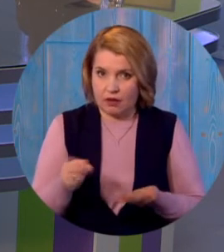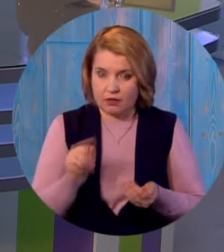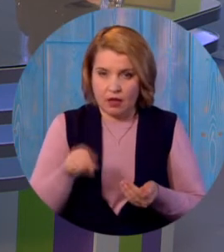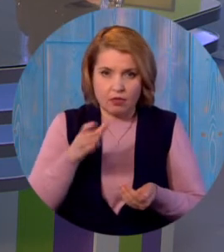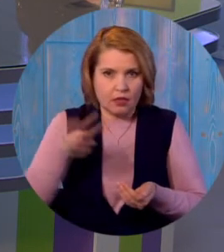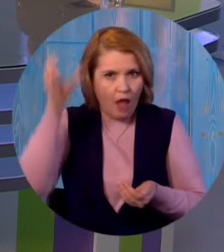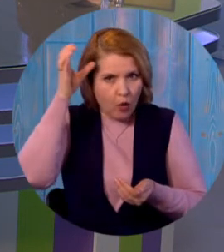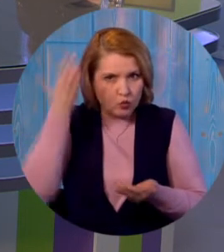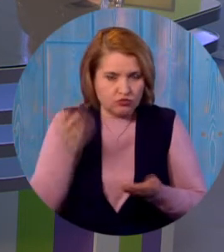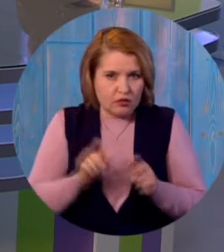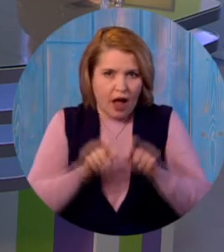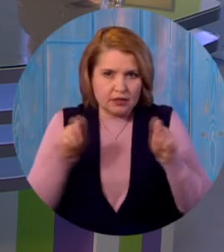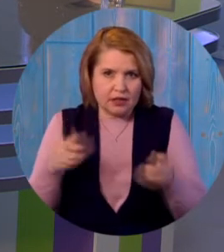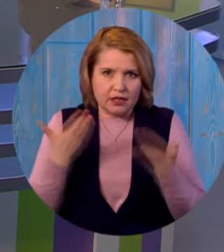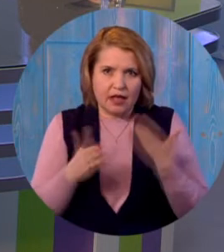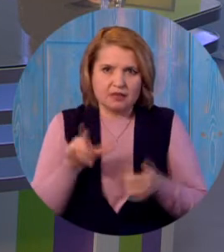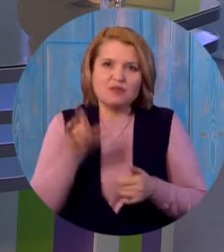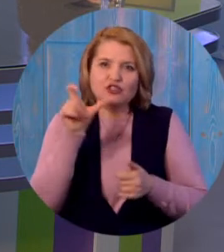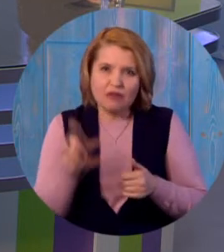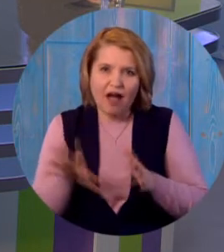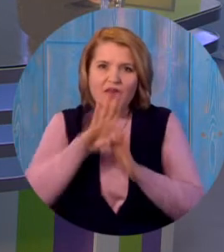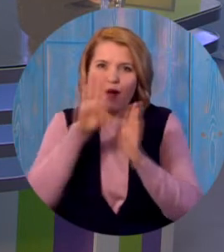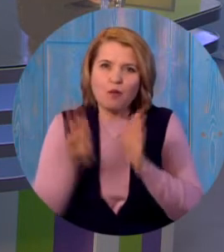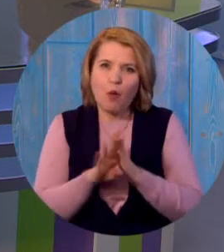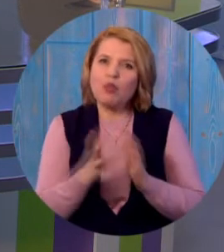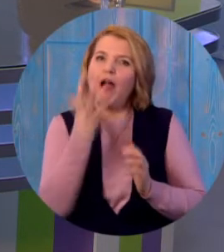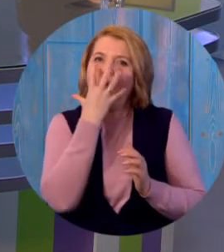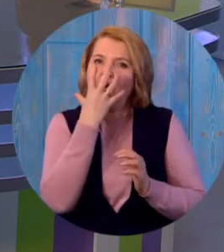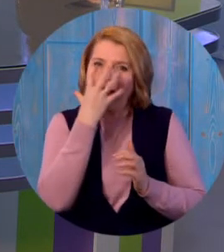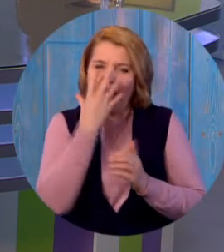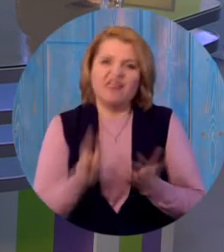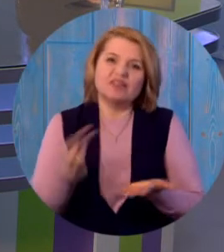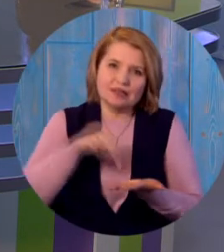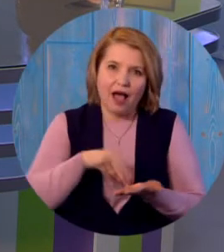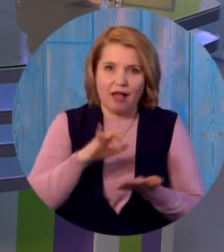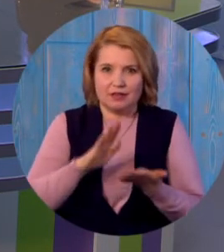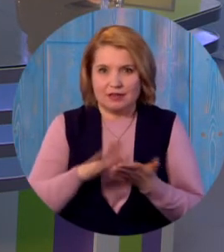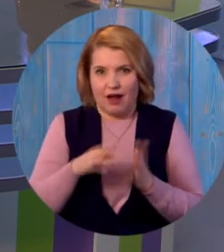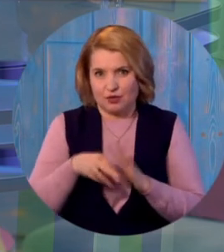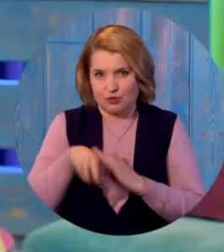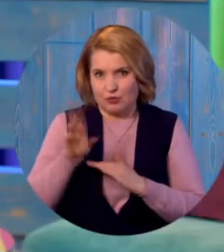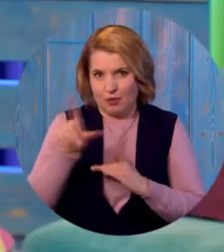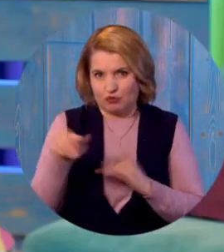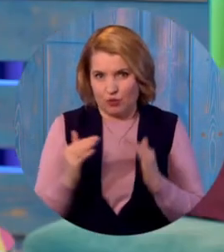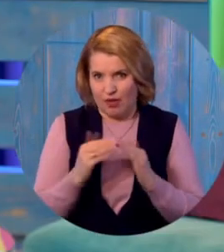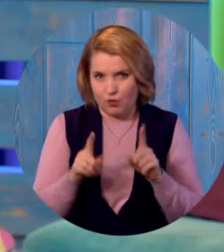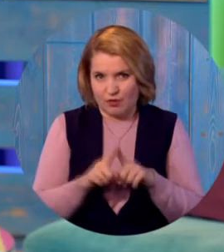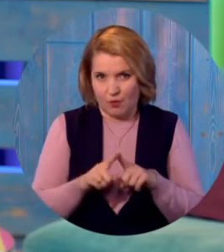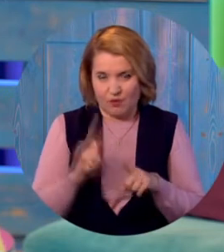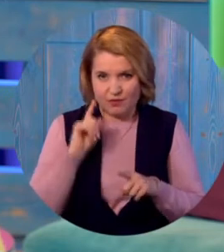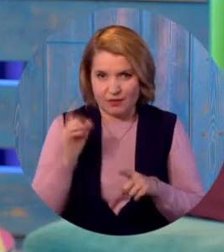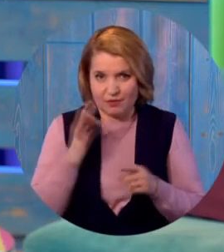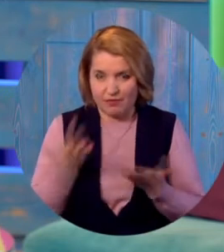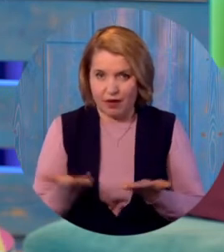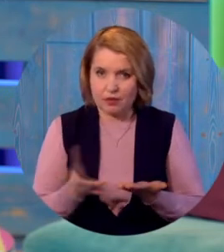после общей анестезии во время встал и ушел домой. Я в том плане, что всегда люди пожилые как раз-таки в зоне риска, поэтому многие не решаются, мучаются из-за